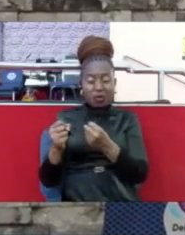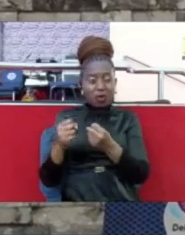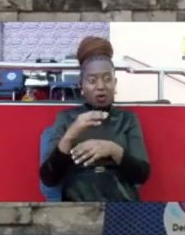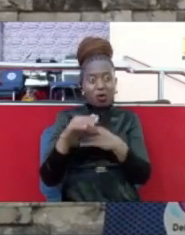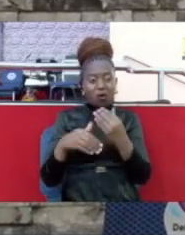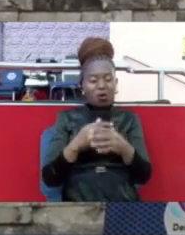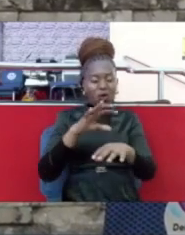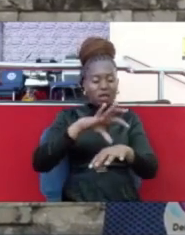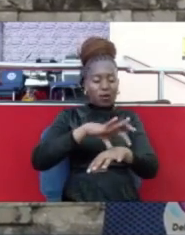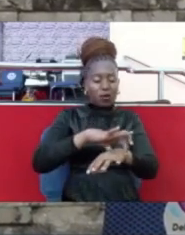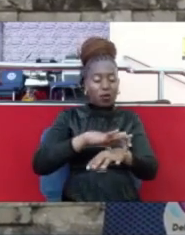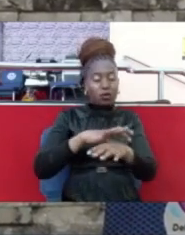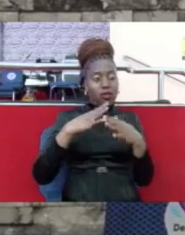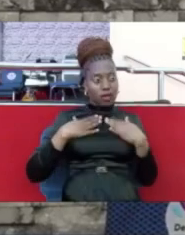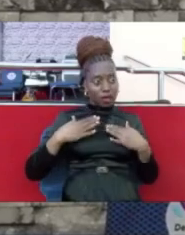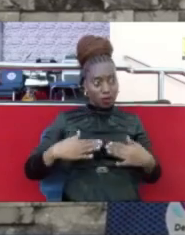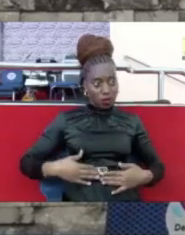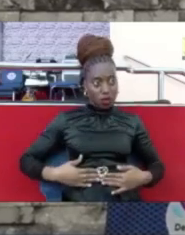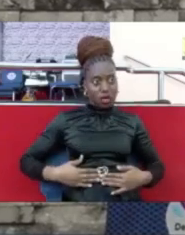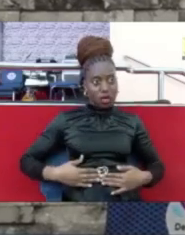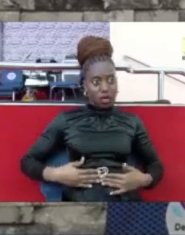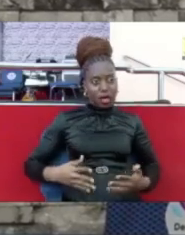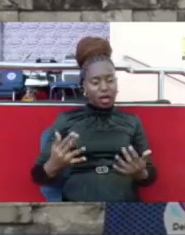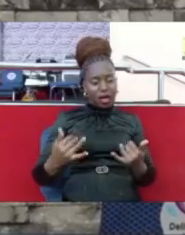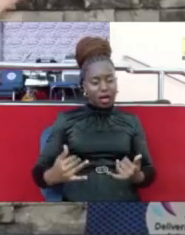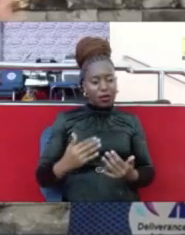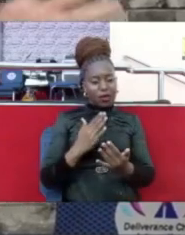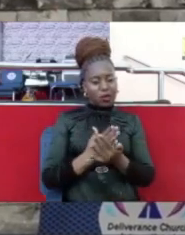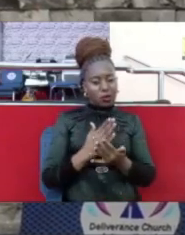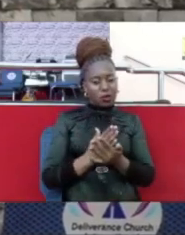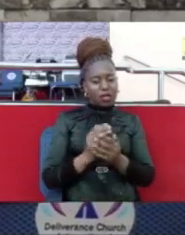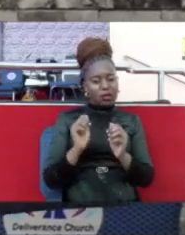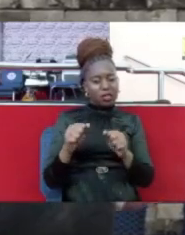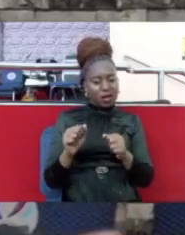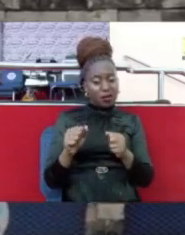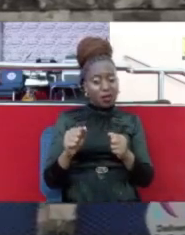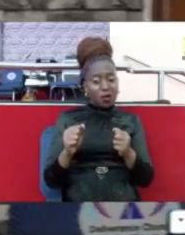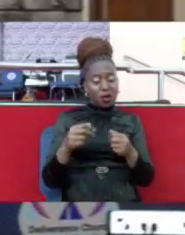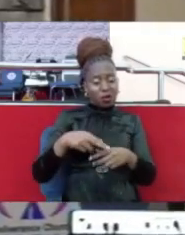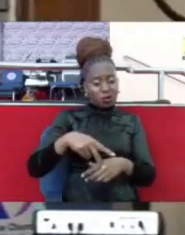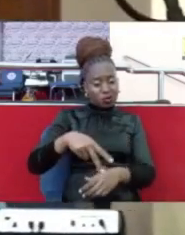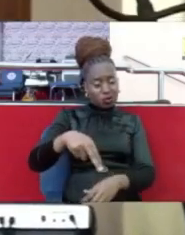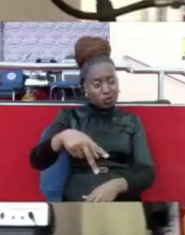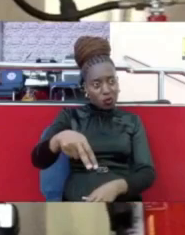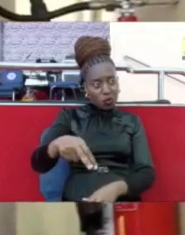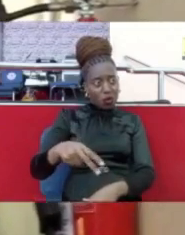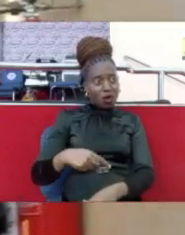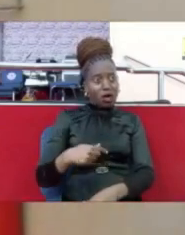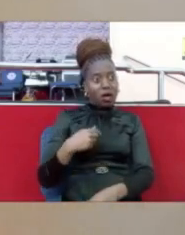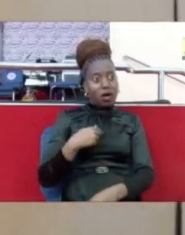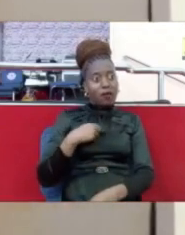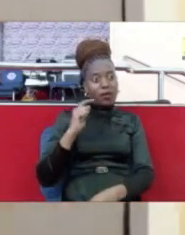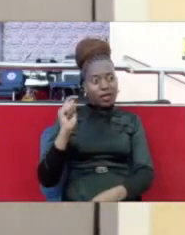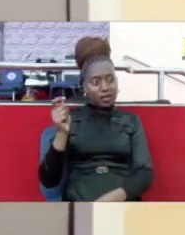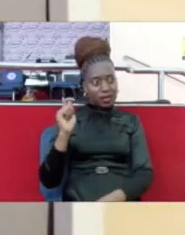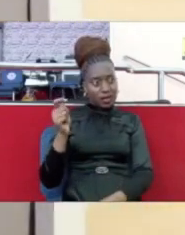wake. So the fact that she could even walk. Na hivyo basi ukweli kwamba alikuwa hata anatembea. Much like Rhonda's testimony when she fractured her